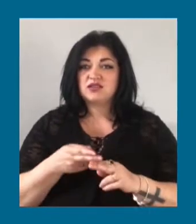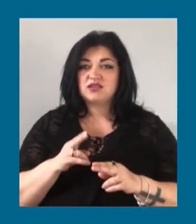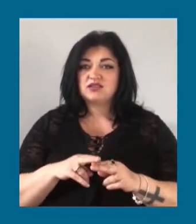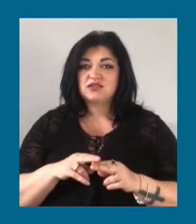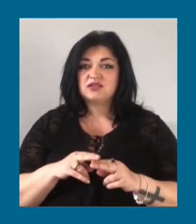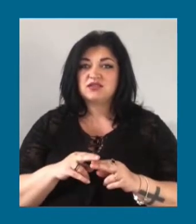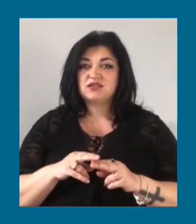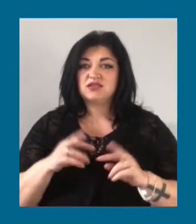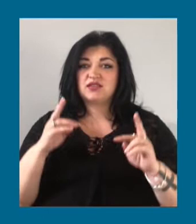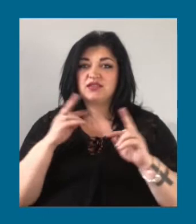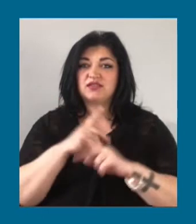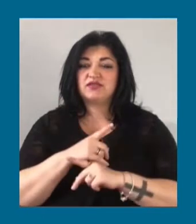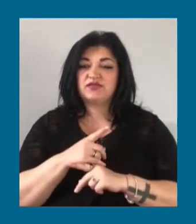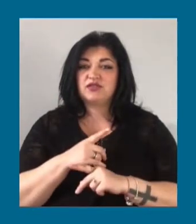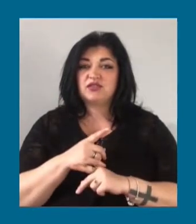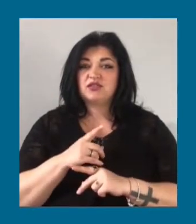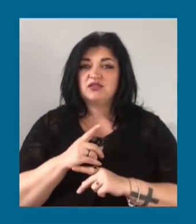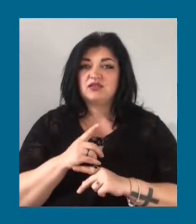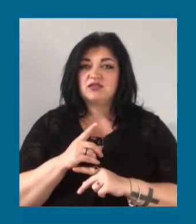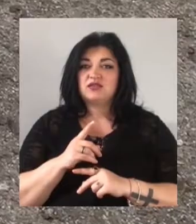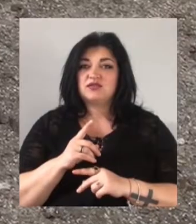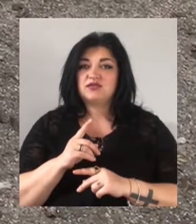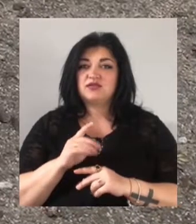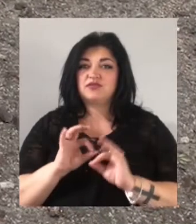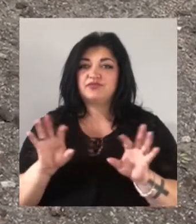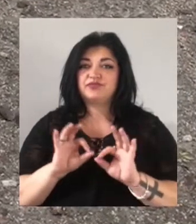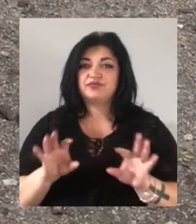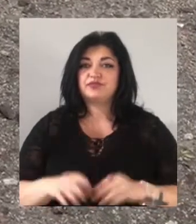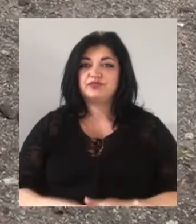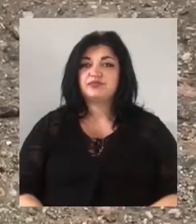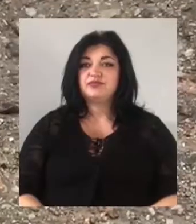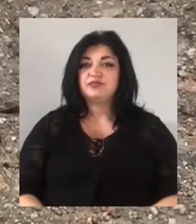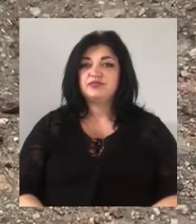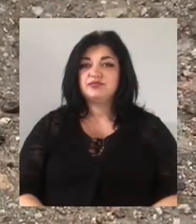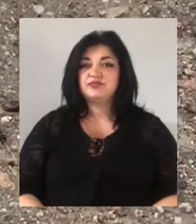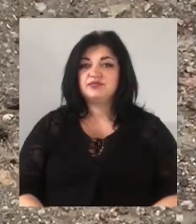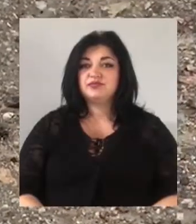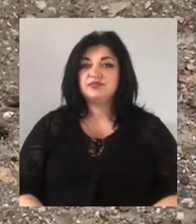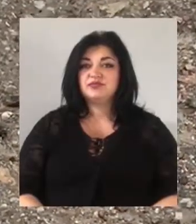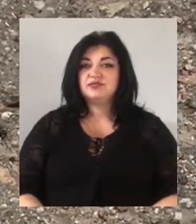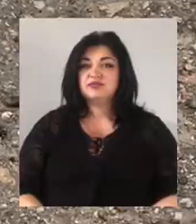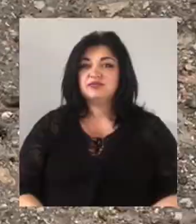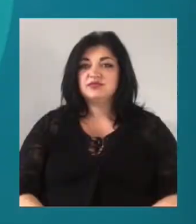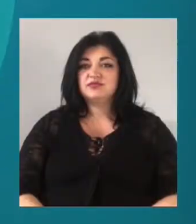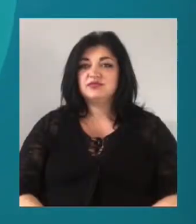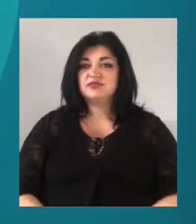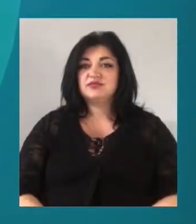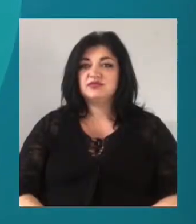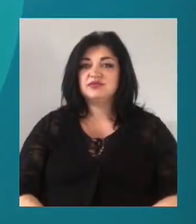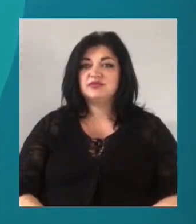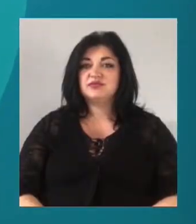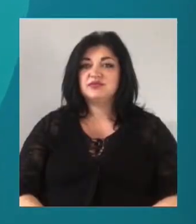ймовірний продаж моєї частки третім особам. Валентин Блях, Олена Халілова. Новини на Суспільному. Одеса.